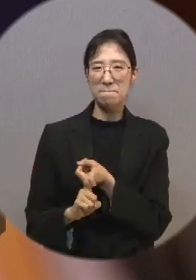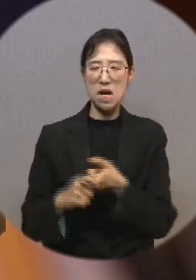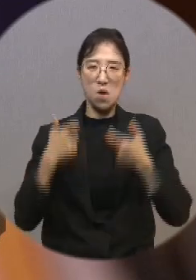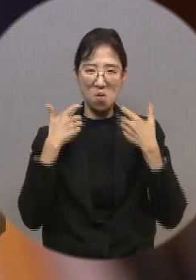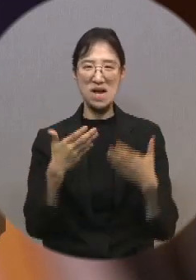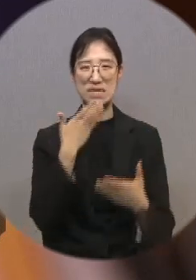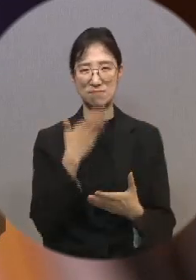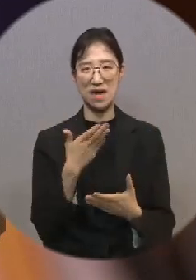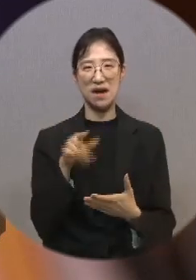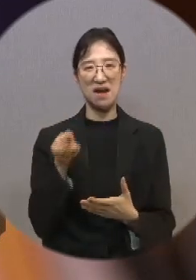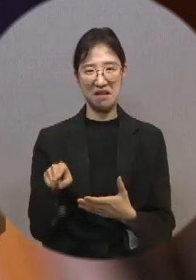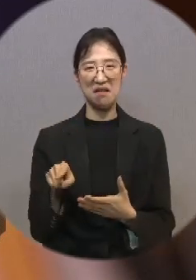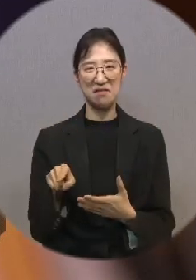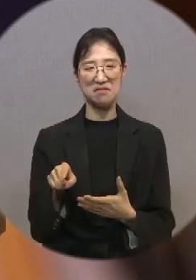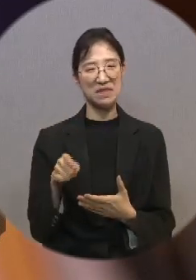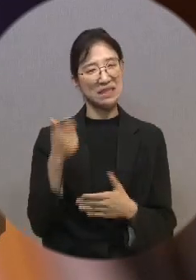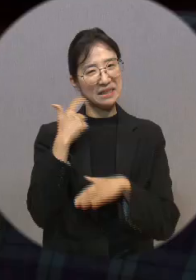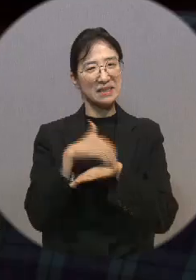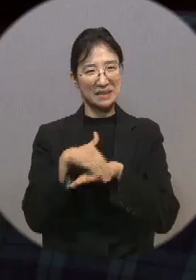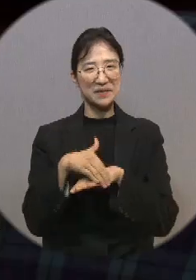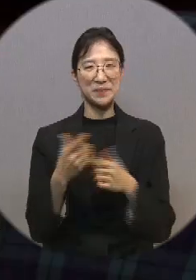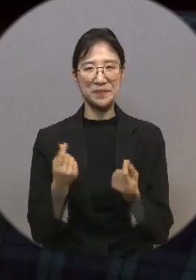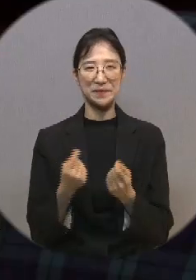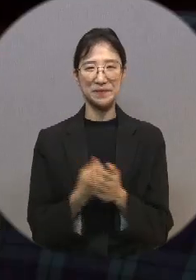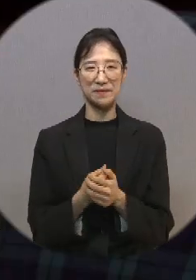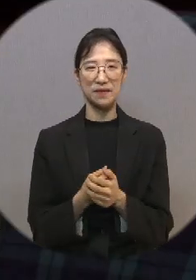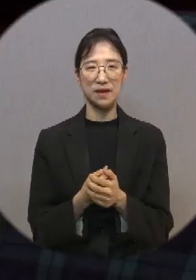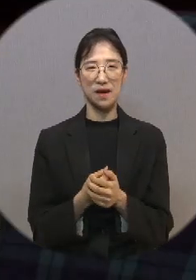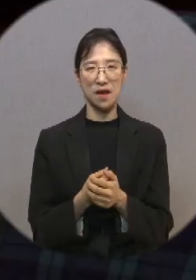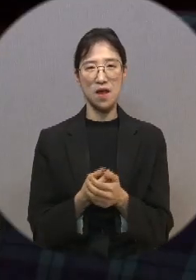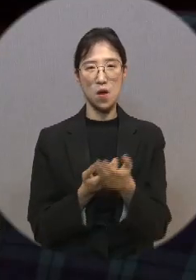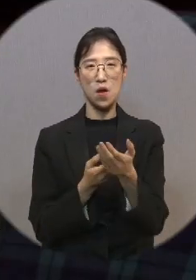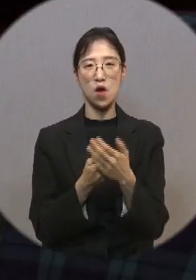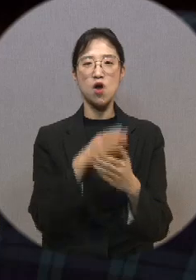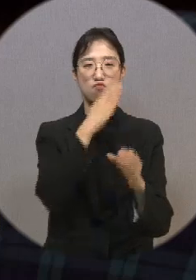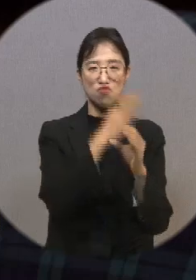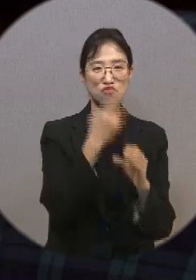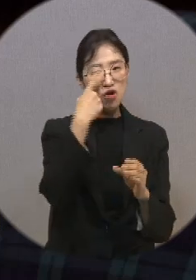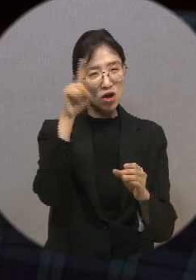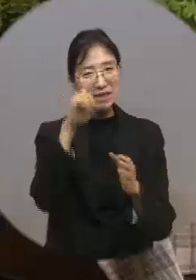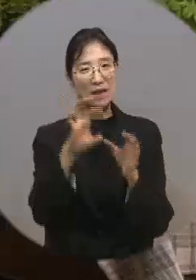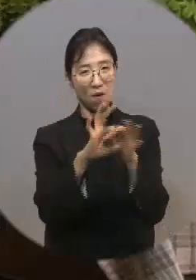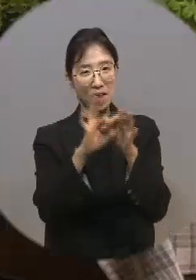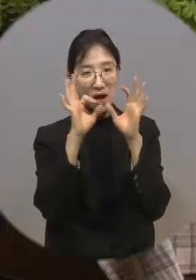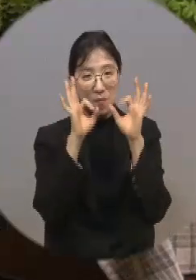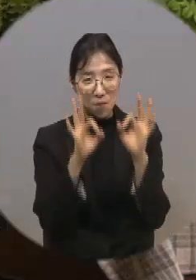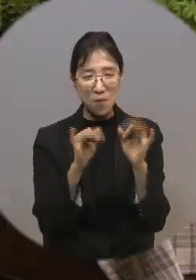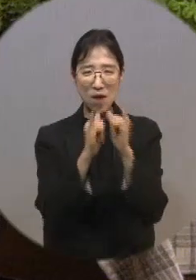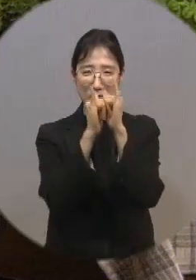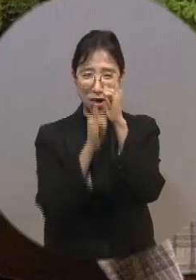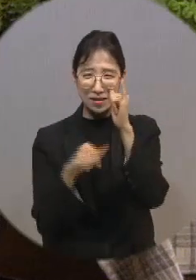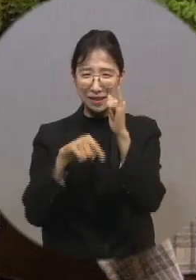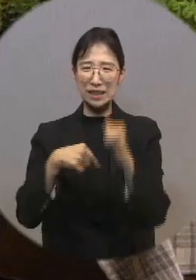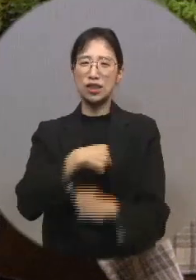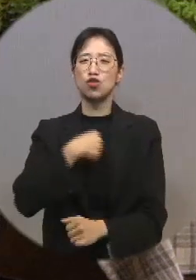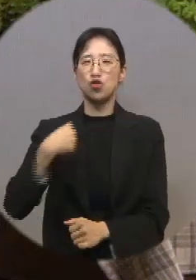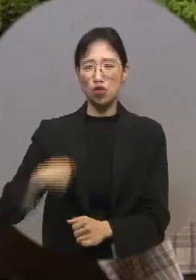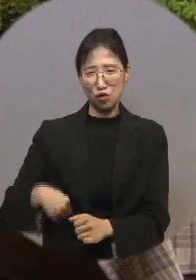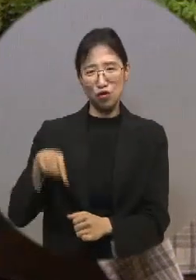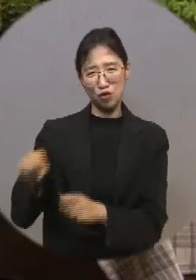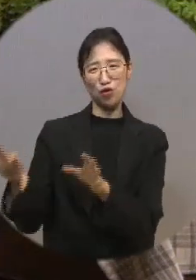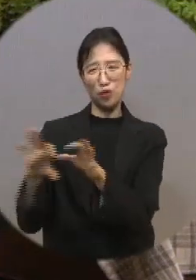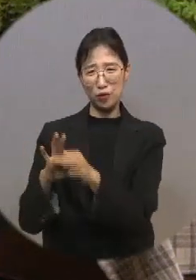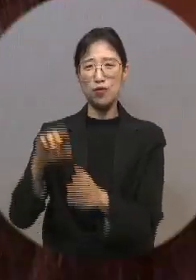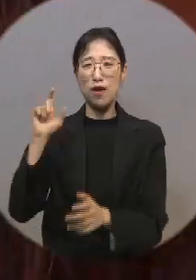측면에서 둘이 전략적으로 연대하는. 그리고 외교적으로 봤을 때 북러 관계를 봤을 때 북한이 사실 역사적으로는 중국하고도 굉장히